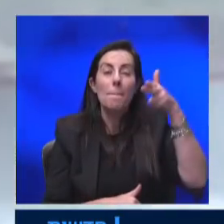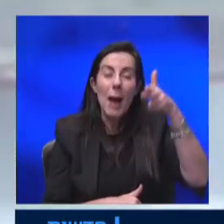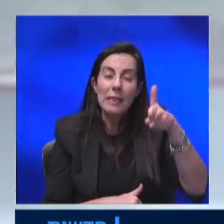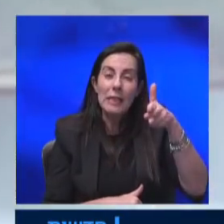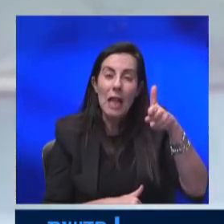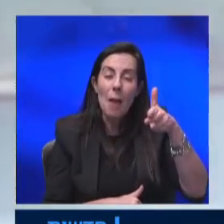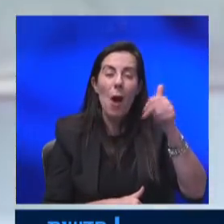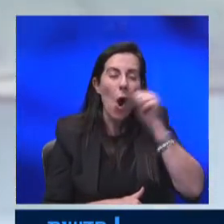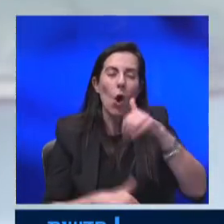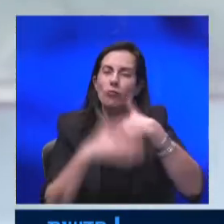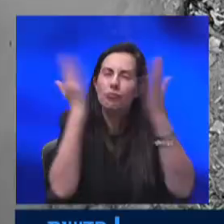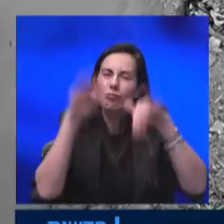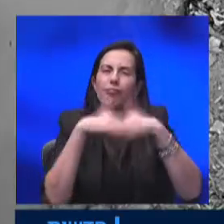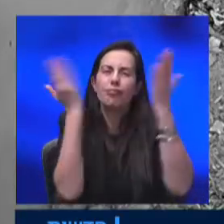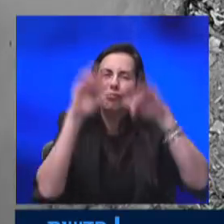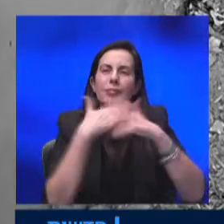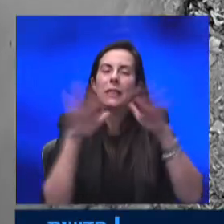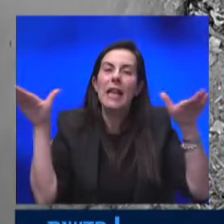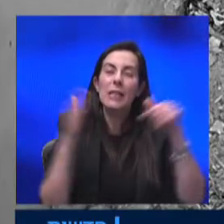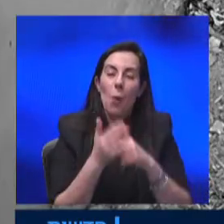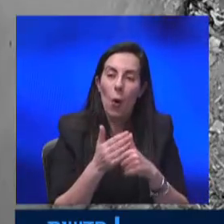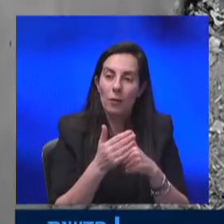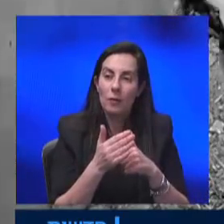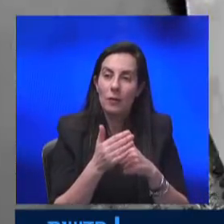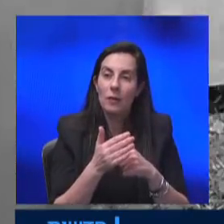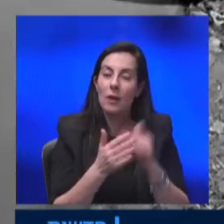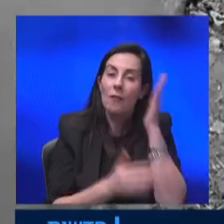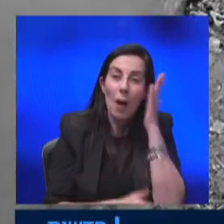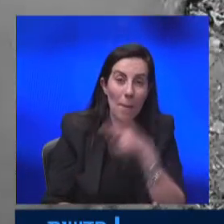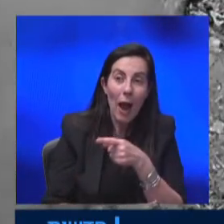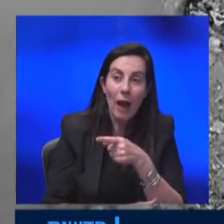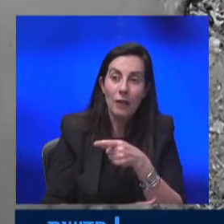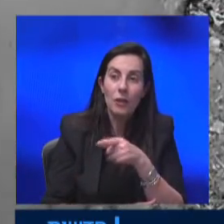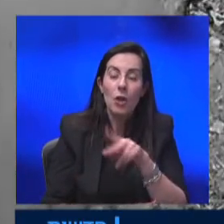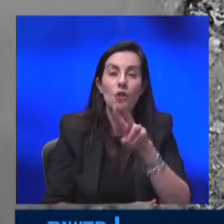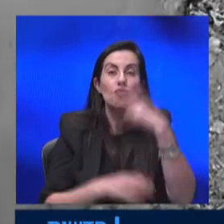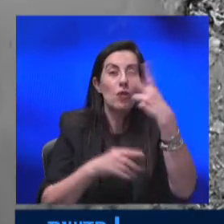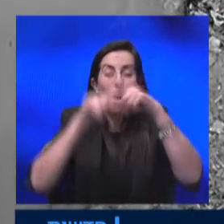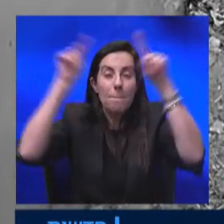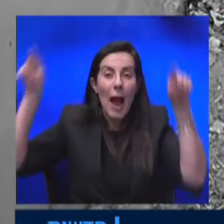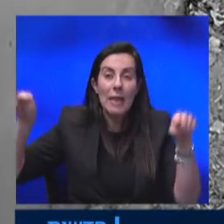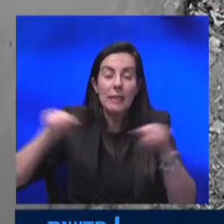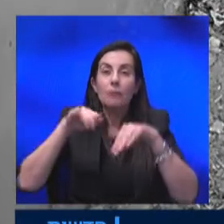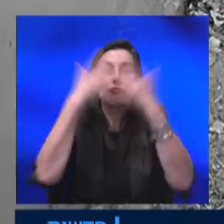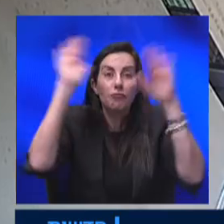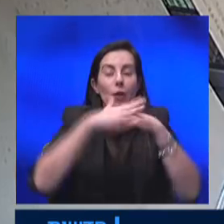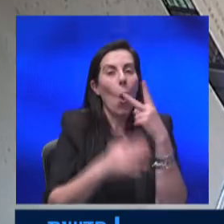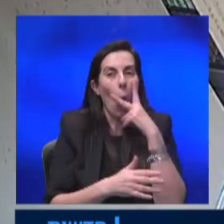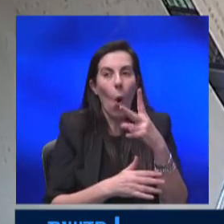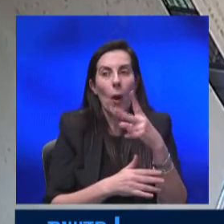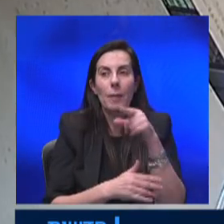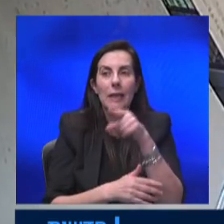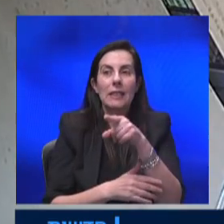את הצופיות, ובחדר השינה שלו, שני מסכים שמשדרים יום ולילה את הרגעים האינטימיים